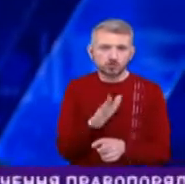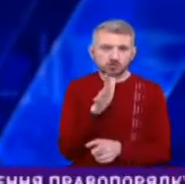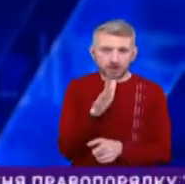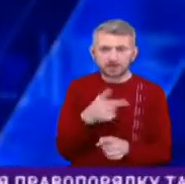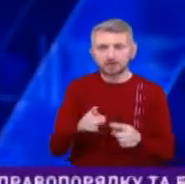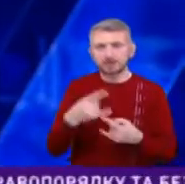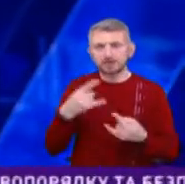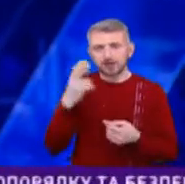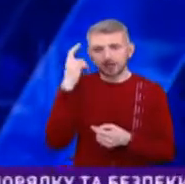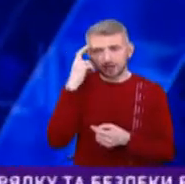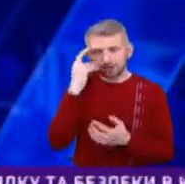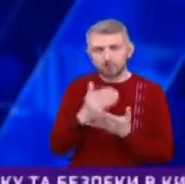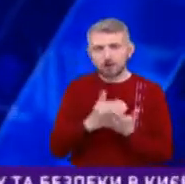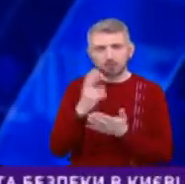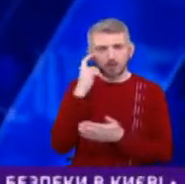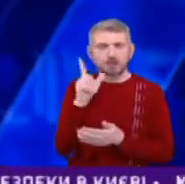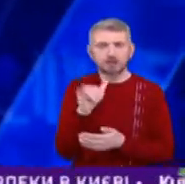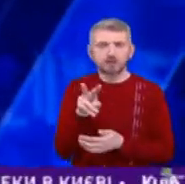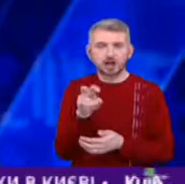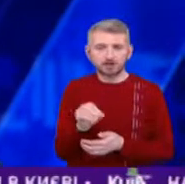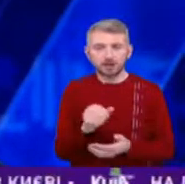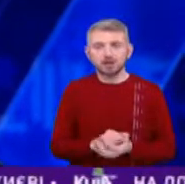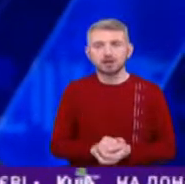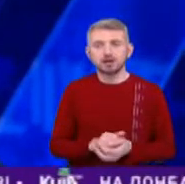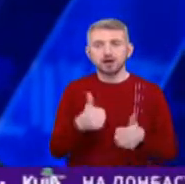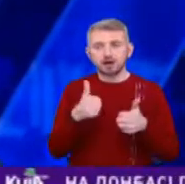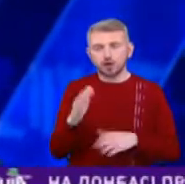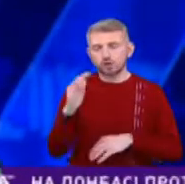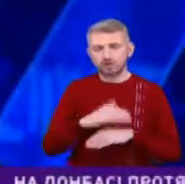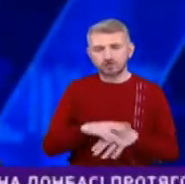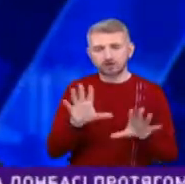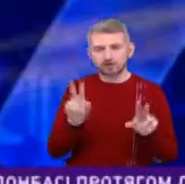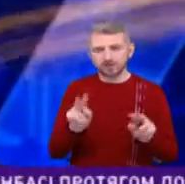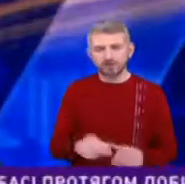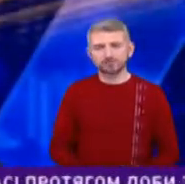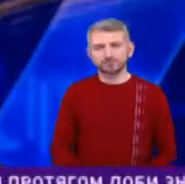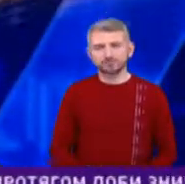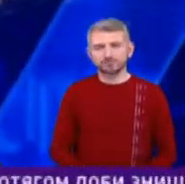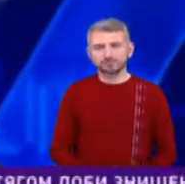Це телеканал «Київ», це проєкт «Київ Лайф». Мене звуть Василь Кунчук. Гарного всім вечора. До побачення.